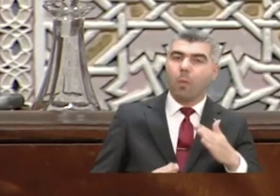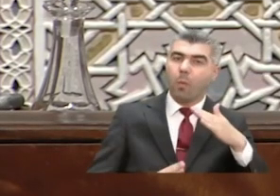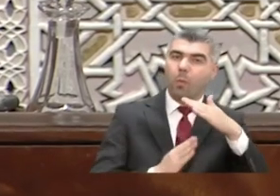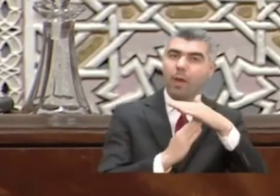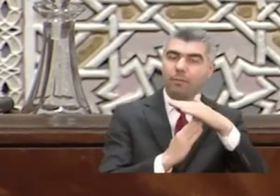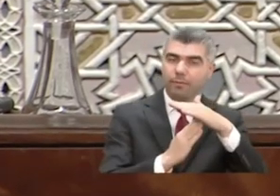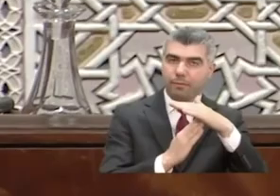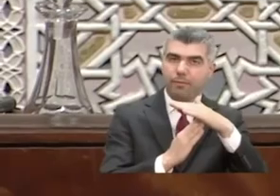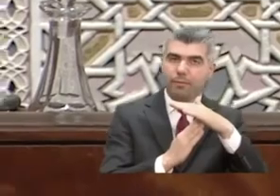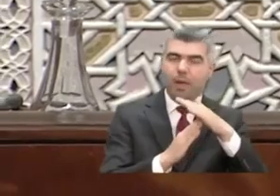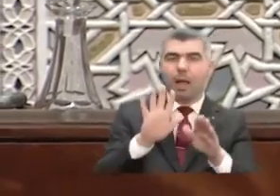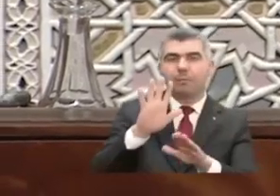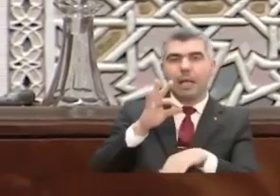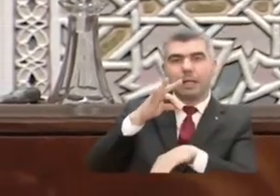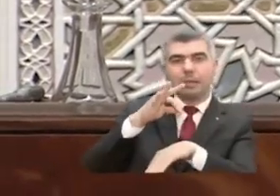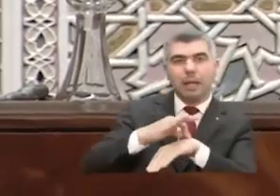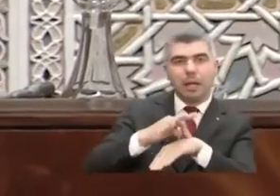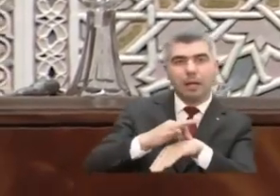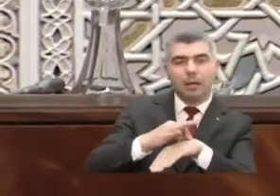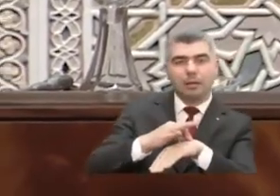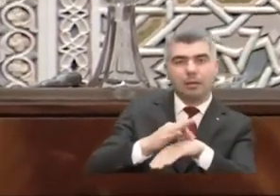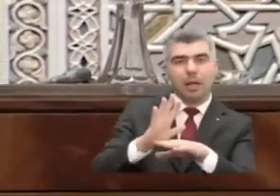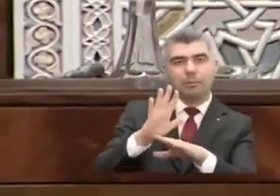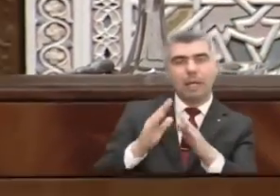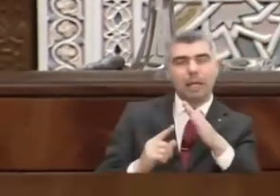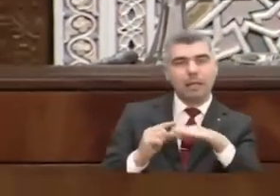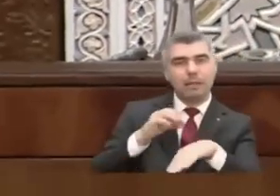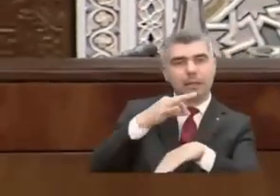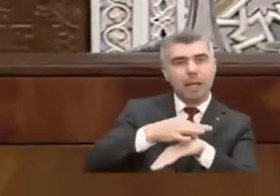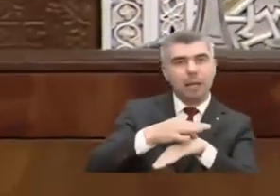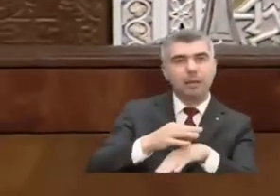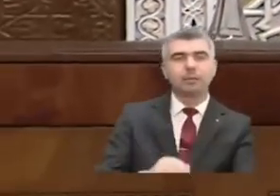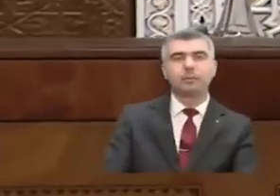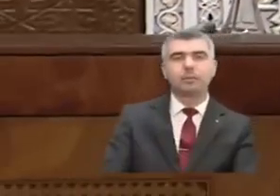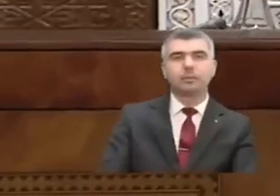نرفعوا الجلسة خمسة دقائق. نرفعوا الجلسة خمسة دقائق.